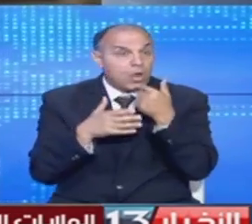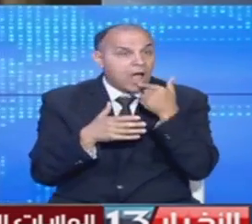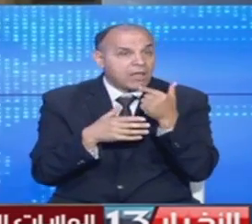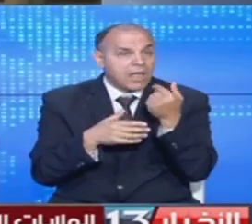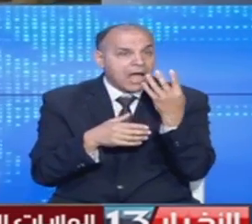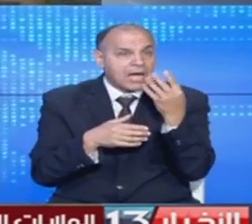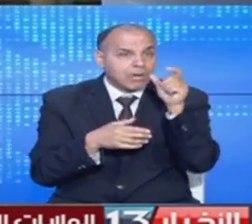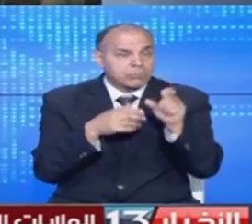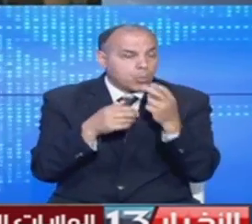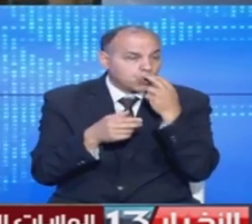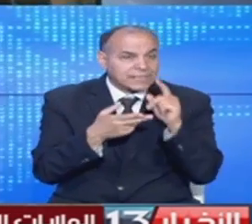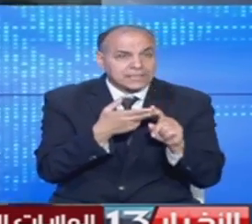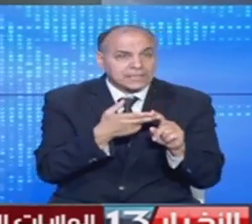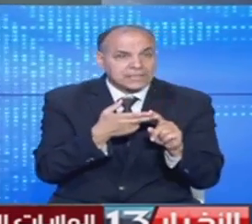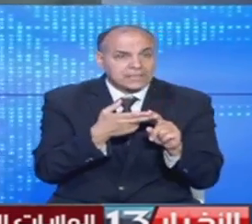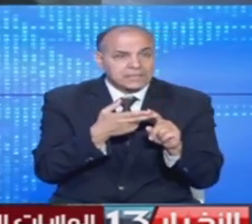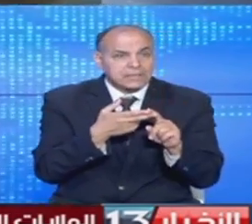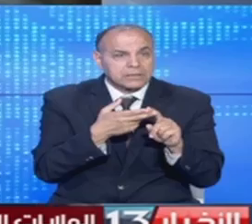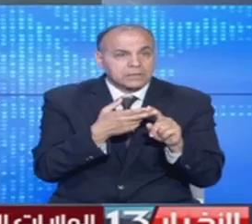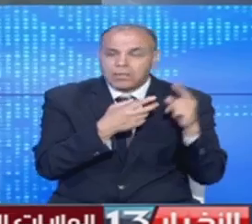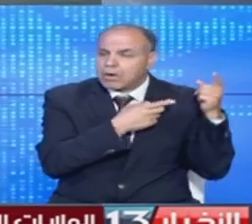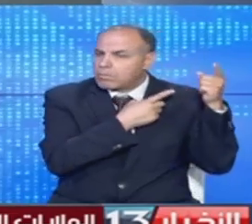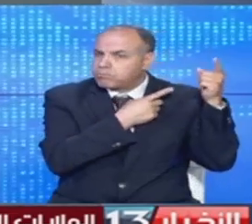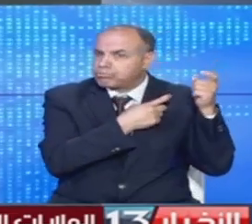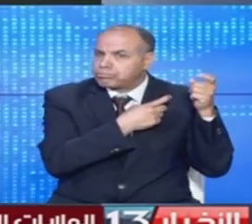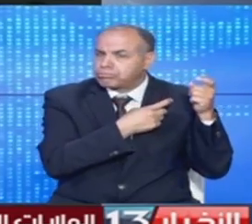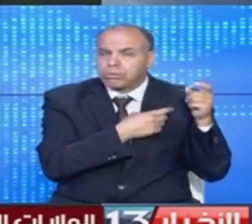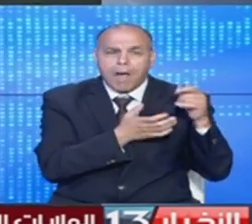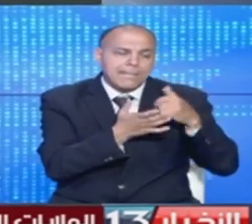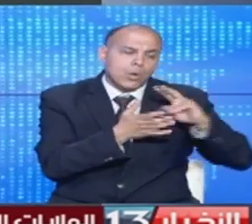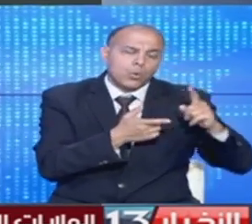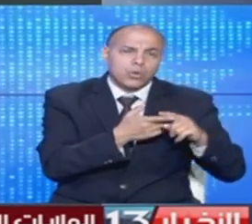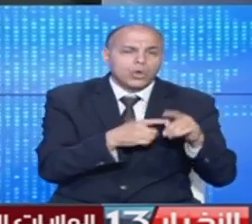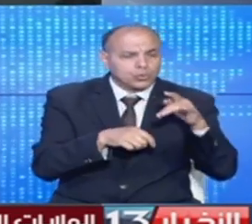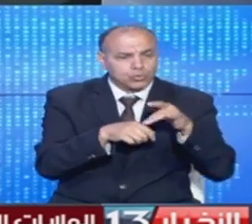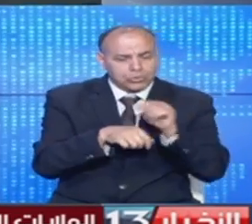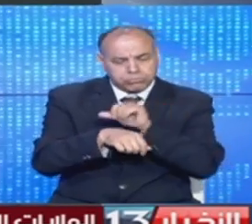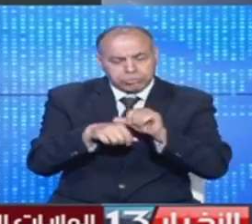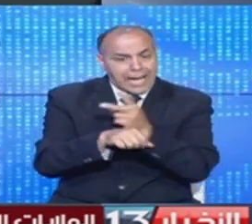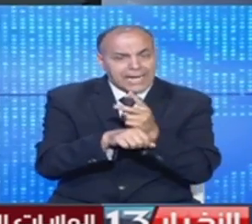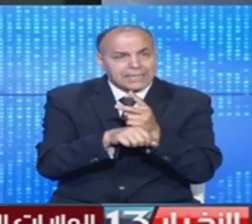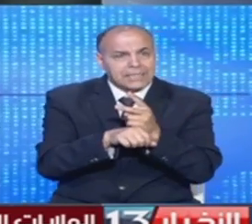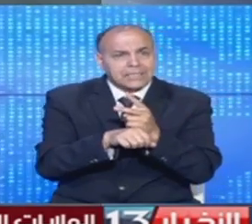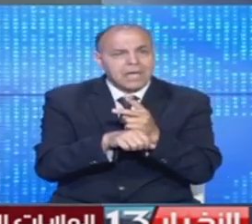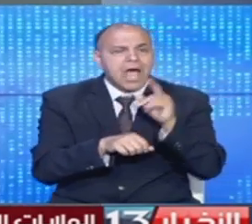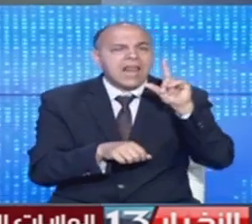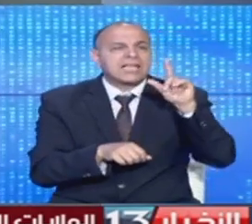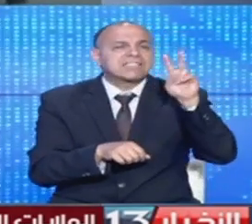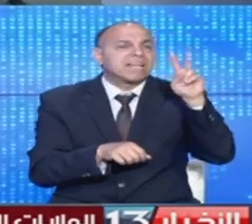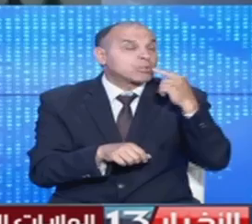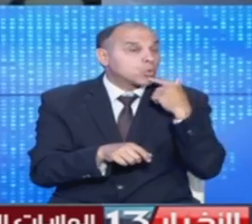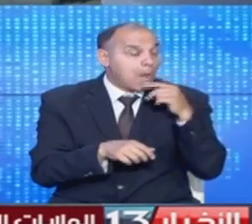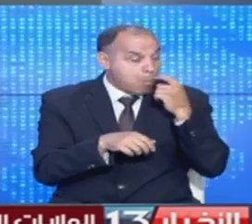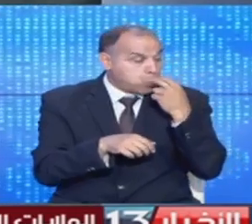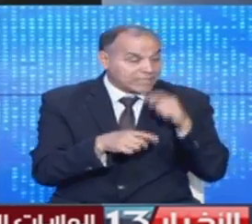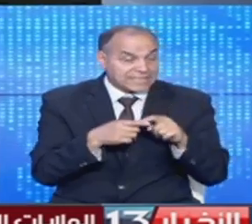أربعة من أفراد الشرطة تعرضوا لإطلاق النار في سان لويس وأصيب شرطي بجراح خطيرة في لاس فيغاس، كما قالت